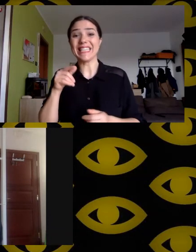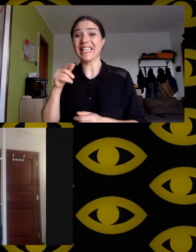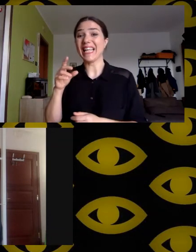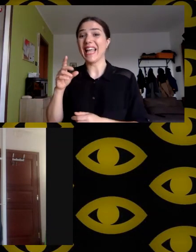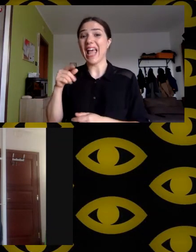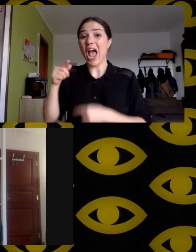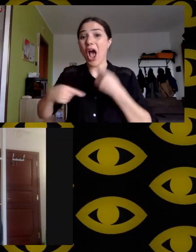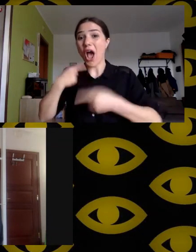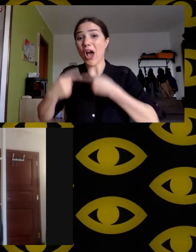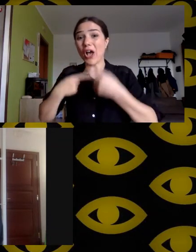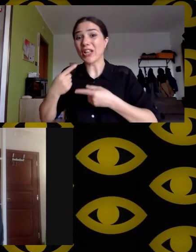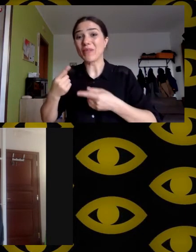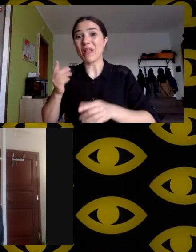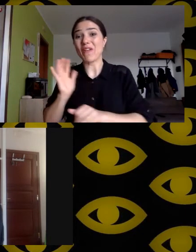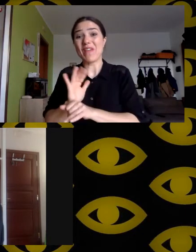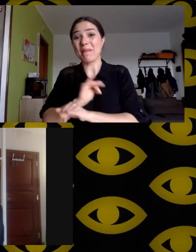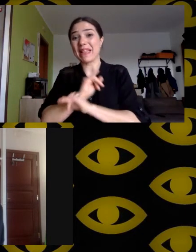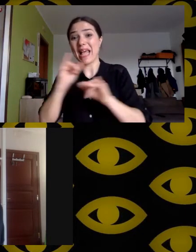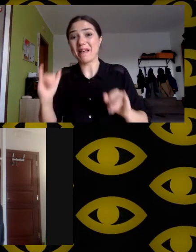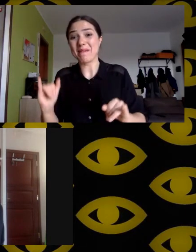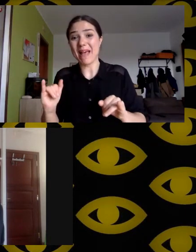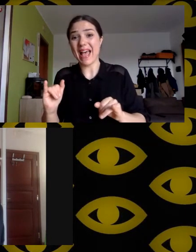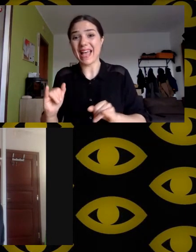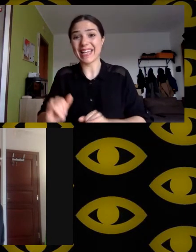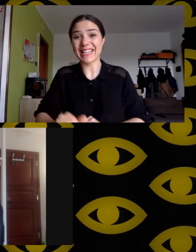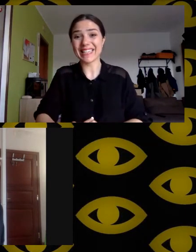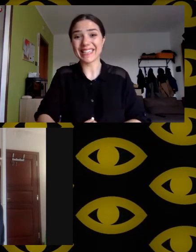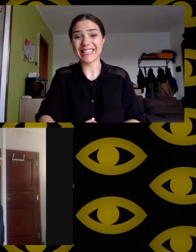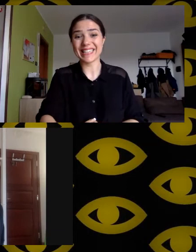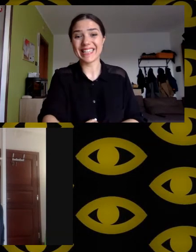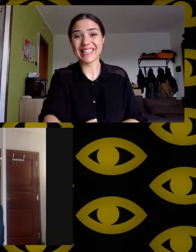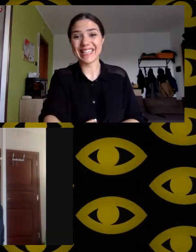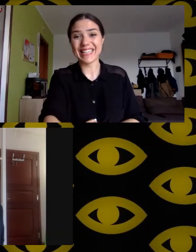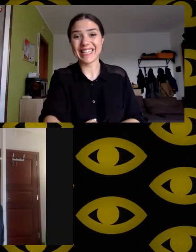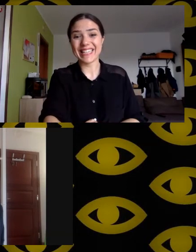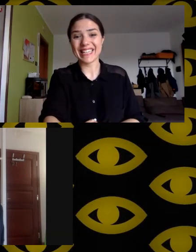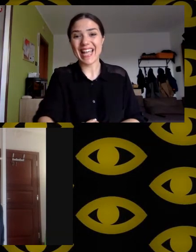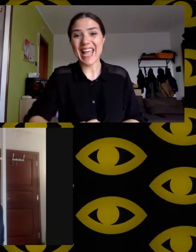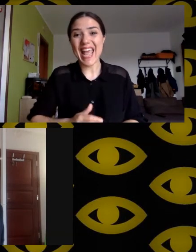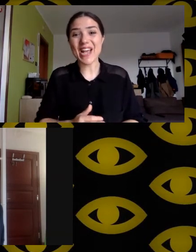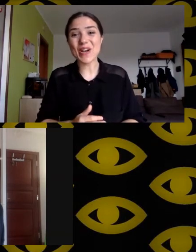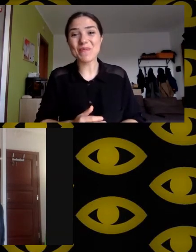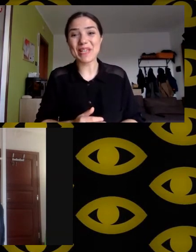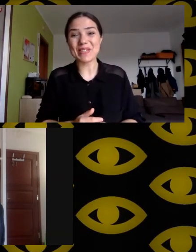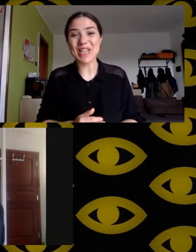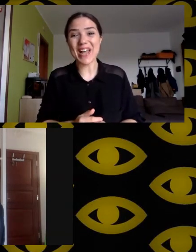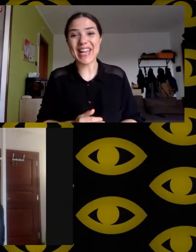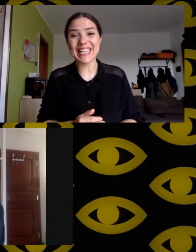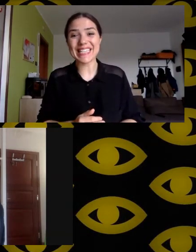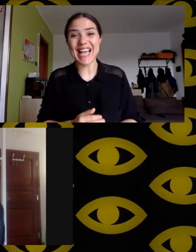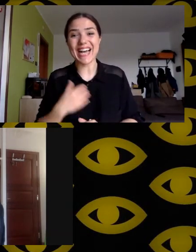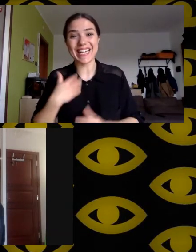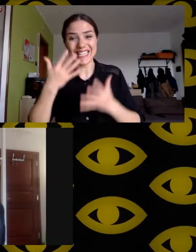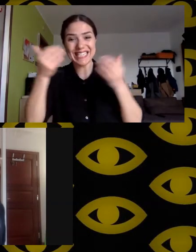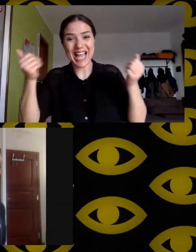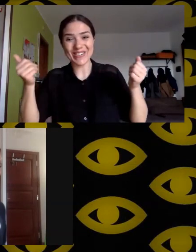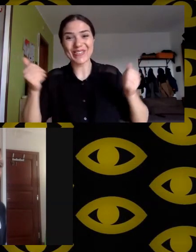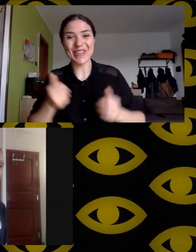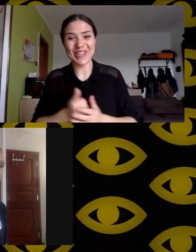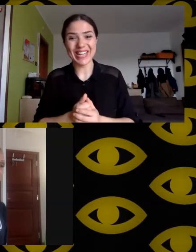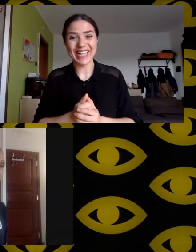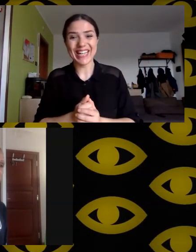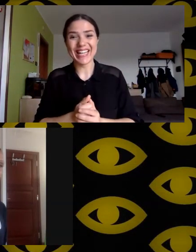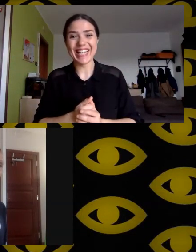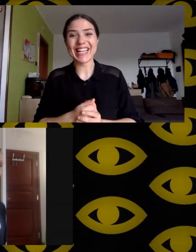mollata un secondo, ci ha permesso per la prima volta. Dimmi. Eccomi. Ciao Annalisa. Ciao